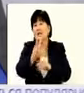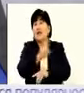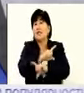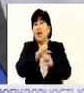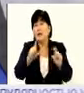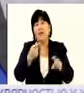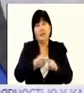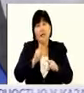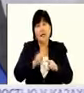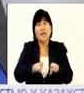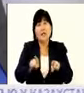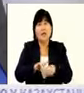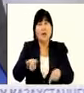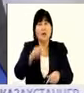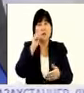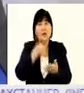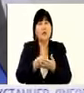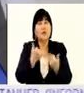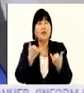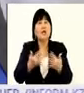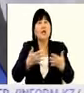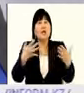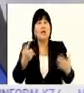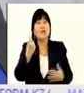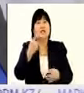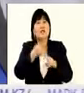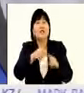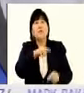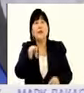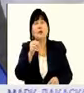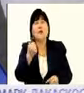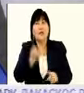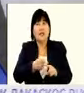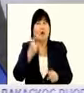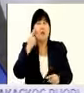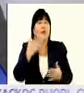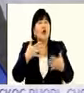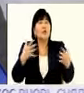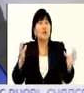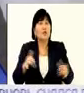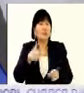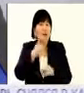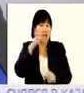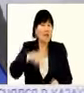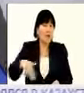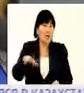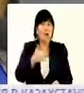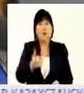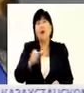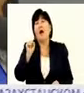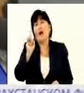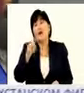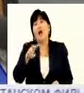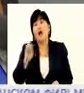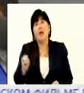больницы. На это из республиканского бюджета предусмотрено свыше 1 миллиард тенге. Это все мы понимаем как большую заботу главы государства об Арале.